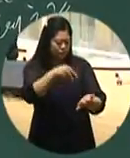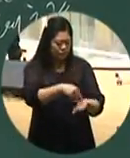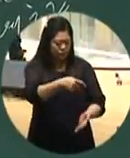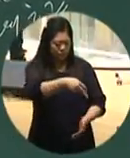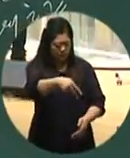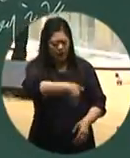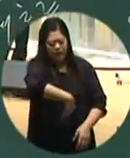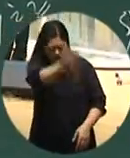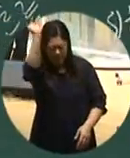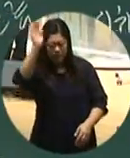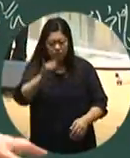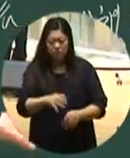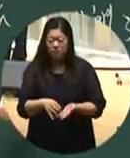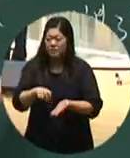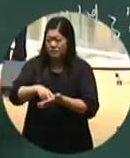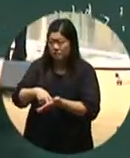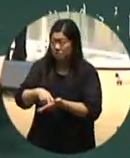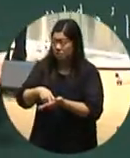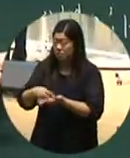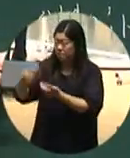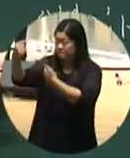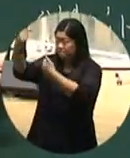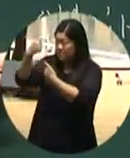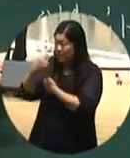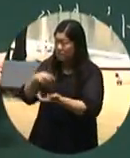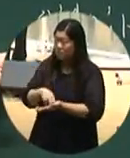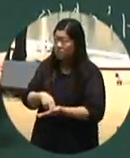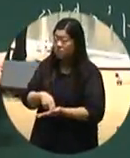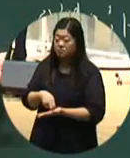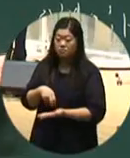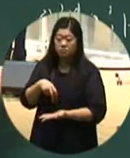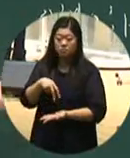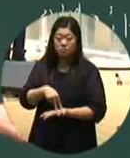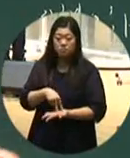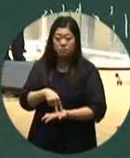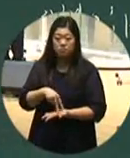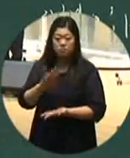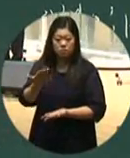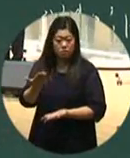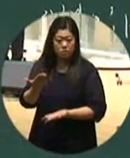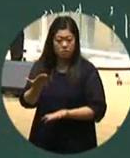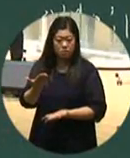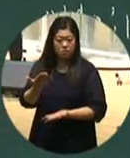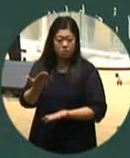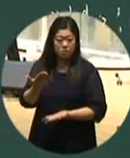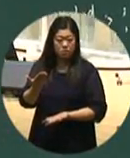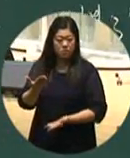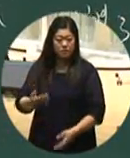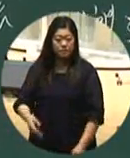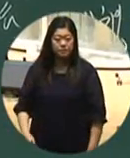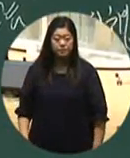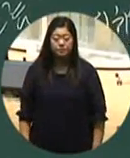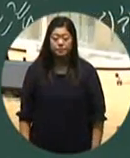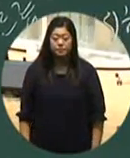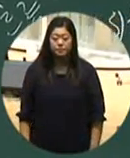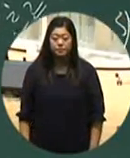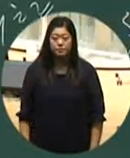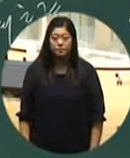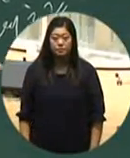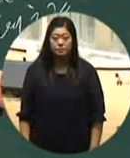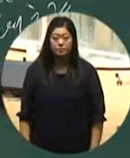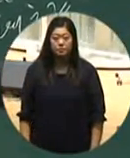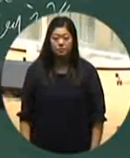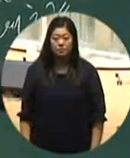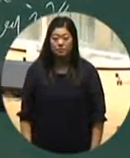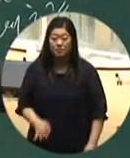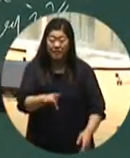rise and walk. 엄청난 도전이요 이게. That was an amazing challenge. 쉽게 말하면은 유대 종교 박살내는 거 이게